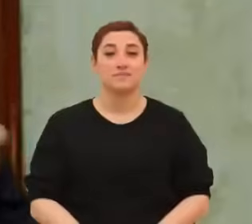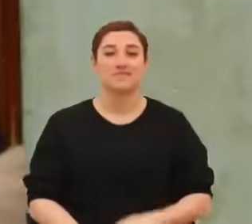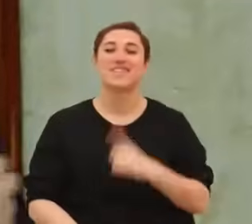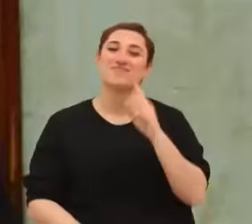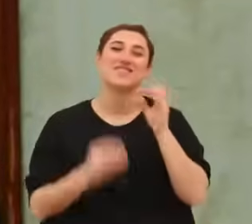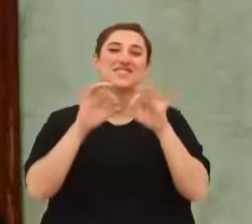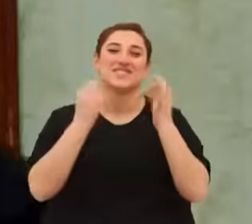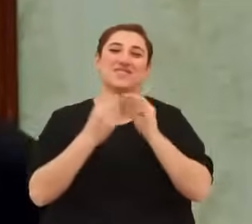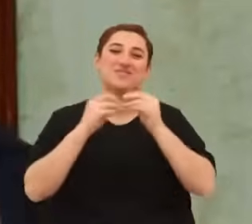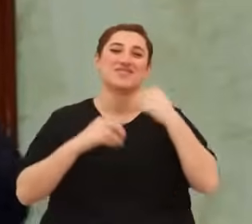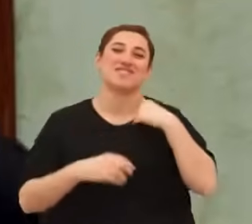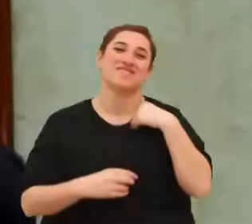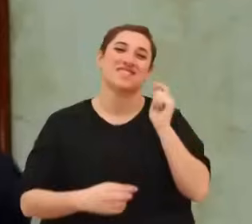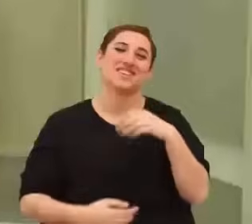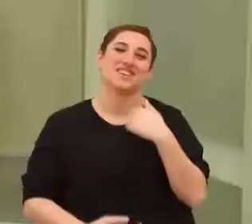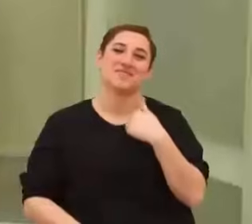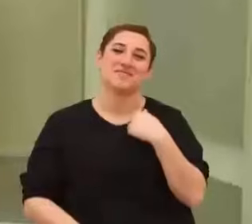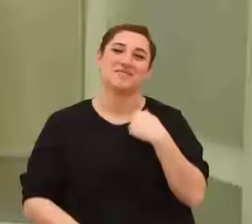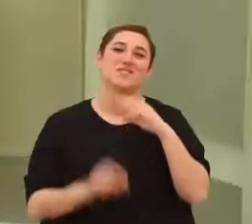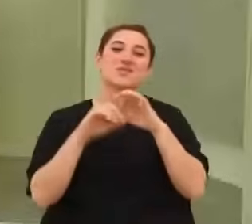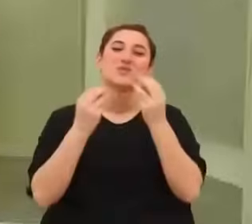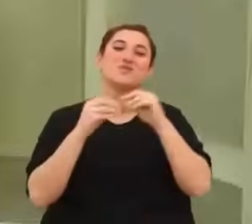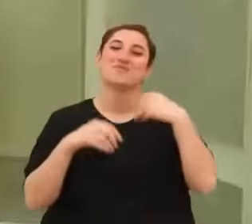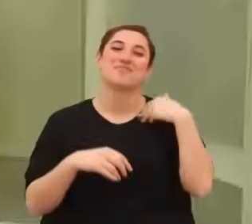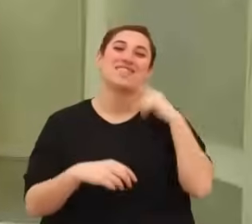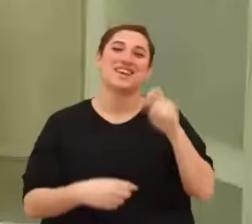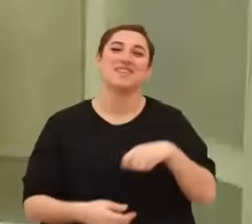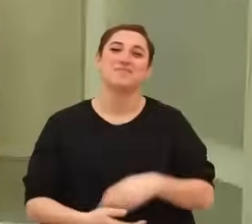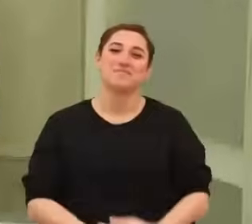Sıcaklı yumurta yap. Ben sıcaklı yumurta yap.